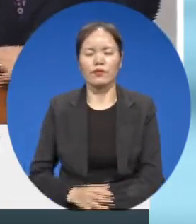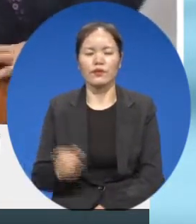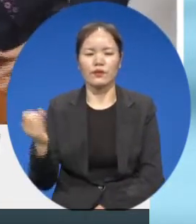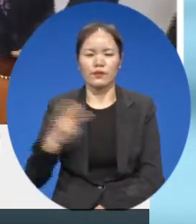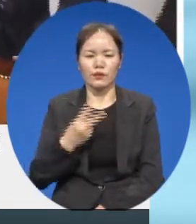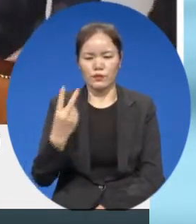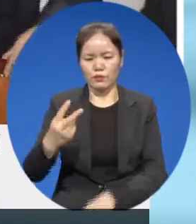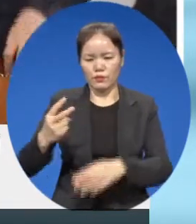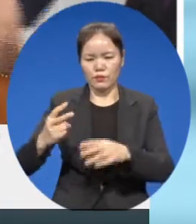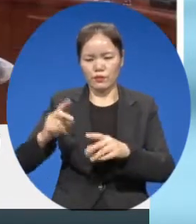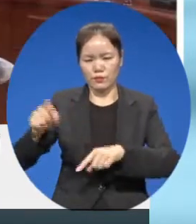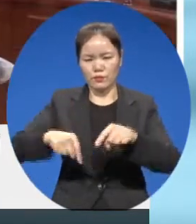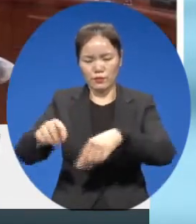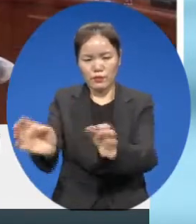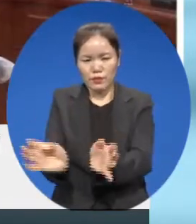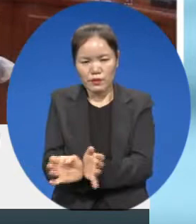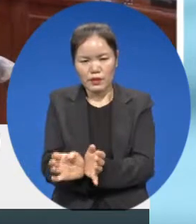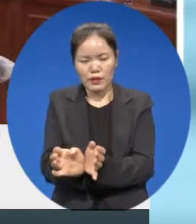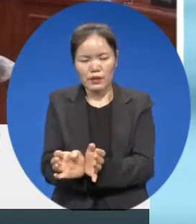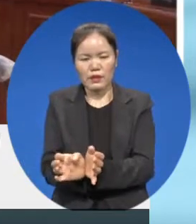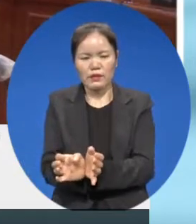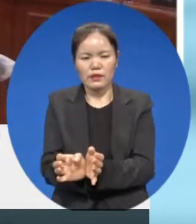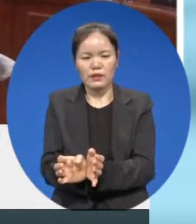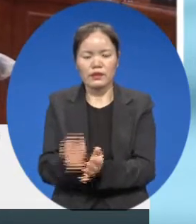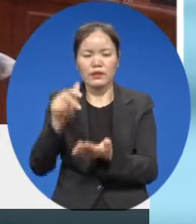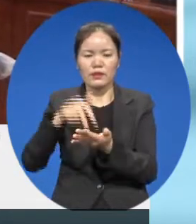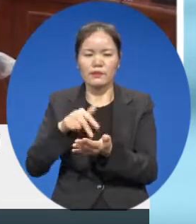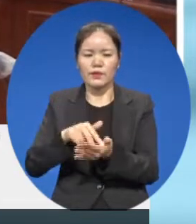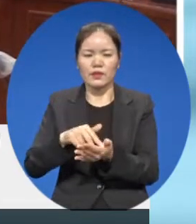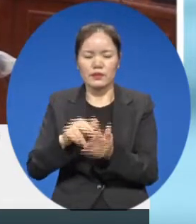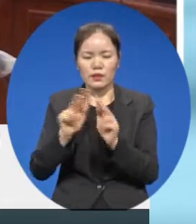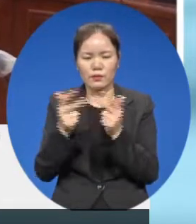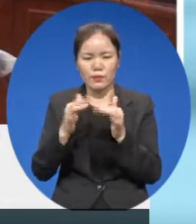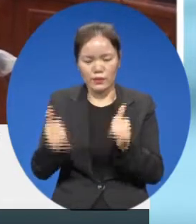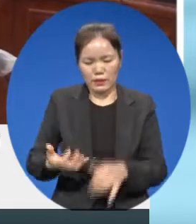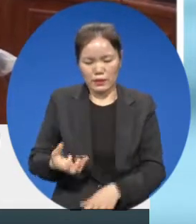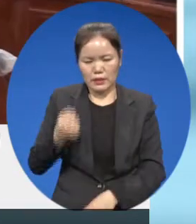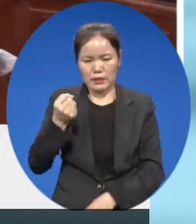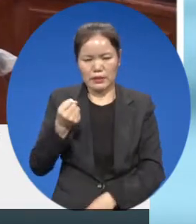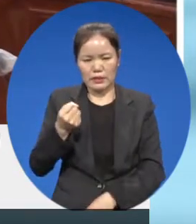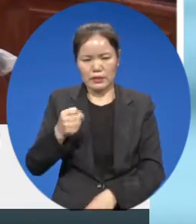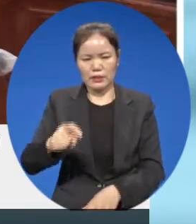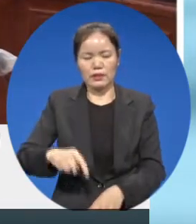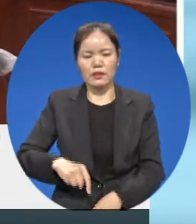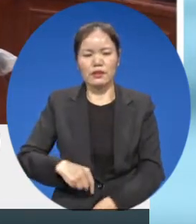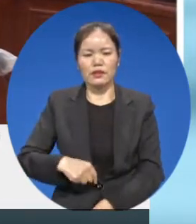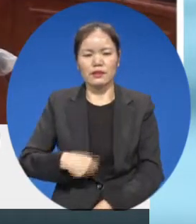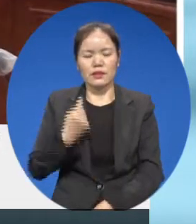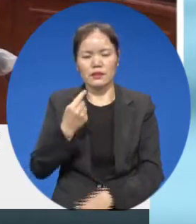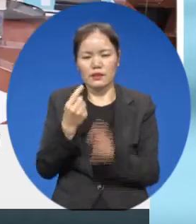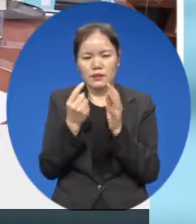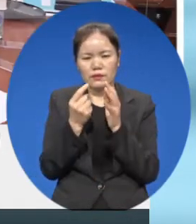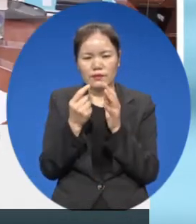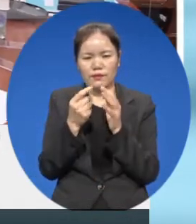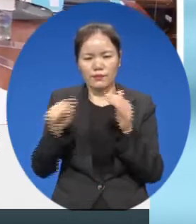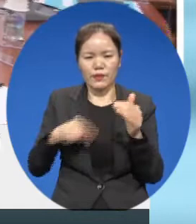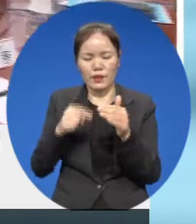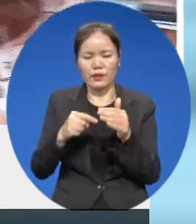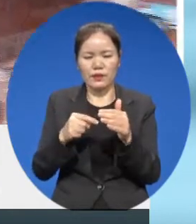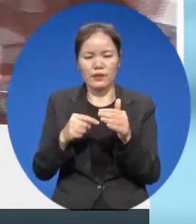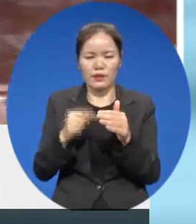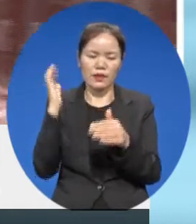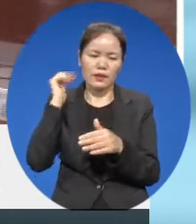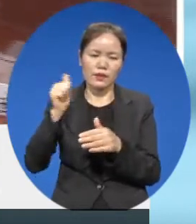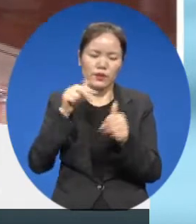국내에 으 국민의 다음 같은 경우에 본인들이 가지고 있는 자제 그 자체적인 인재들이 있지 않습니까 대권 후보 라고